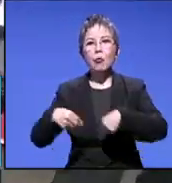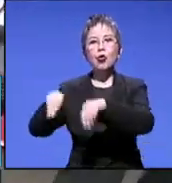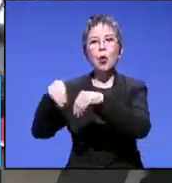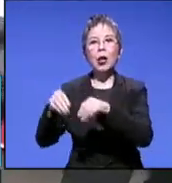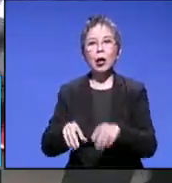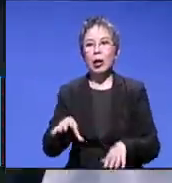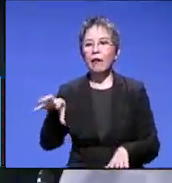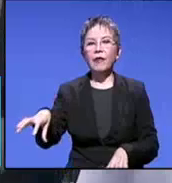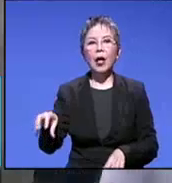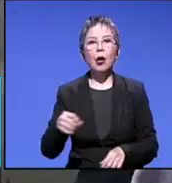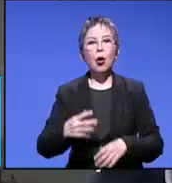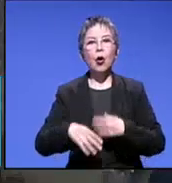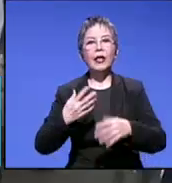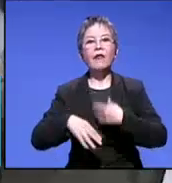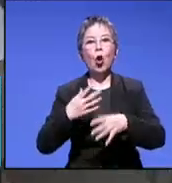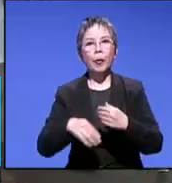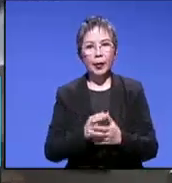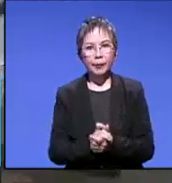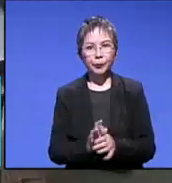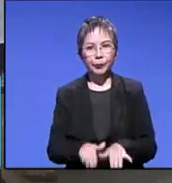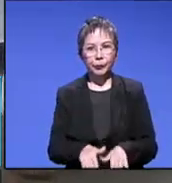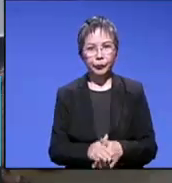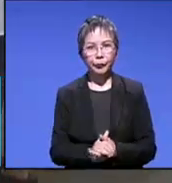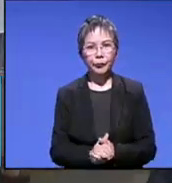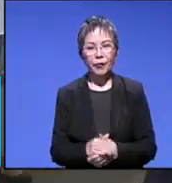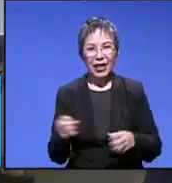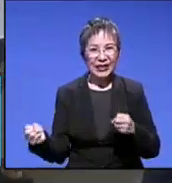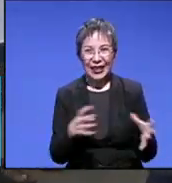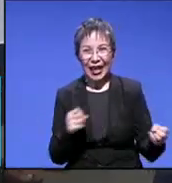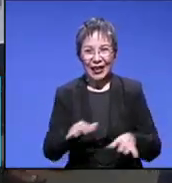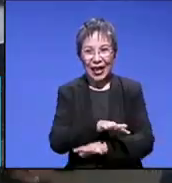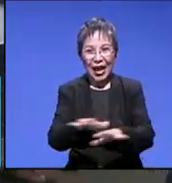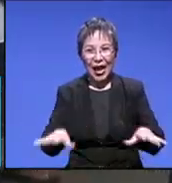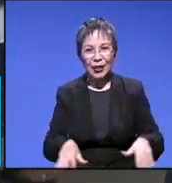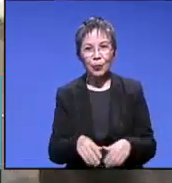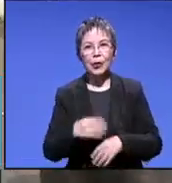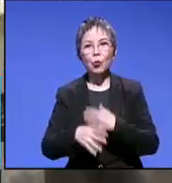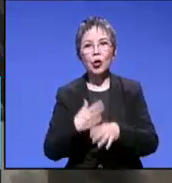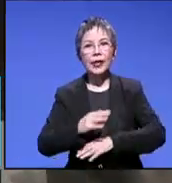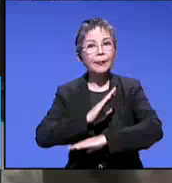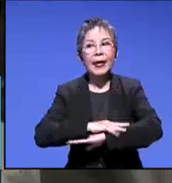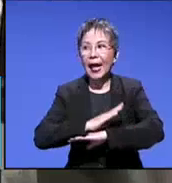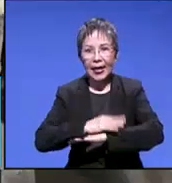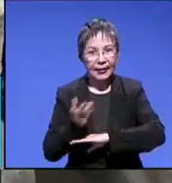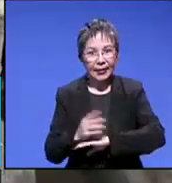menjualnya kepada pihak pengembang. Muhammad Juanda melaporkan sengketa lahan ini masih dalam proses mediasi.